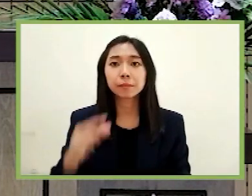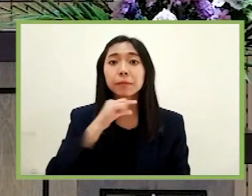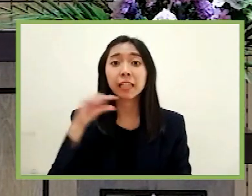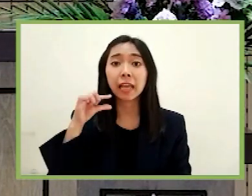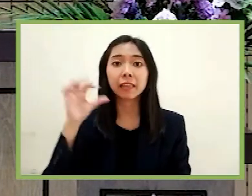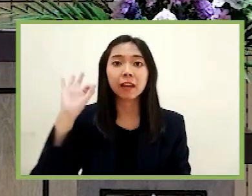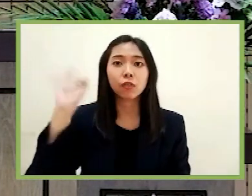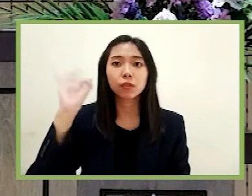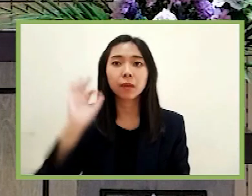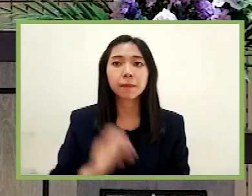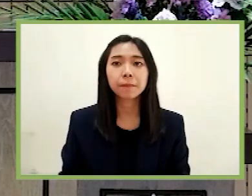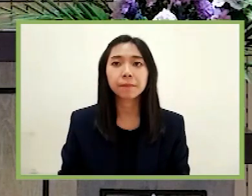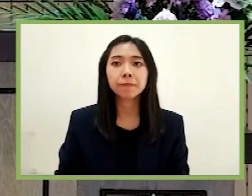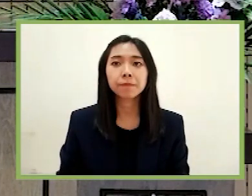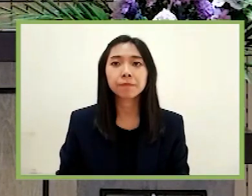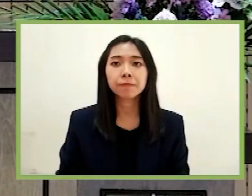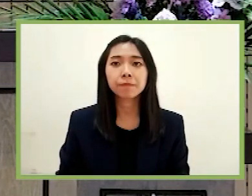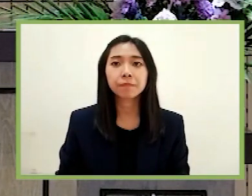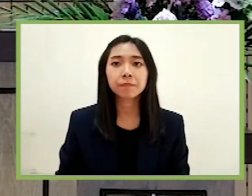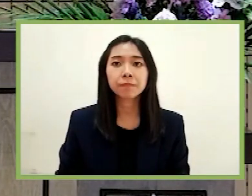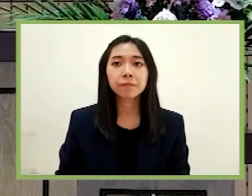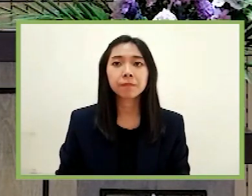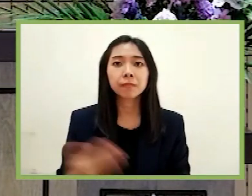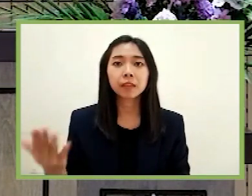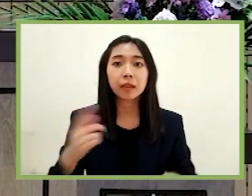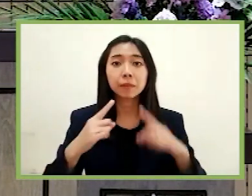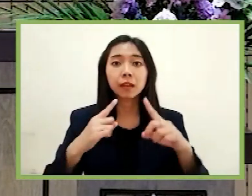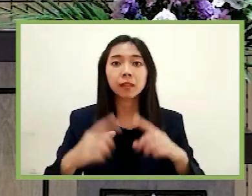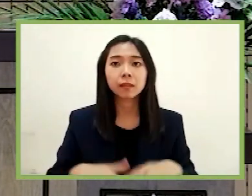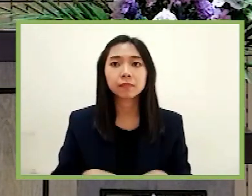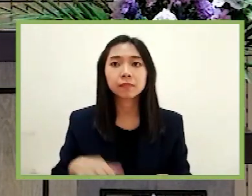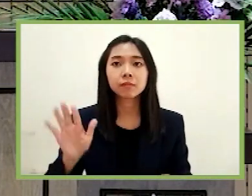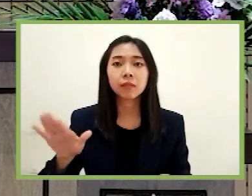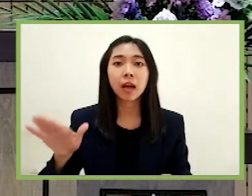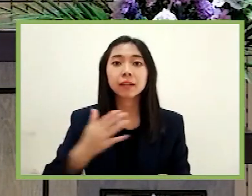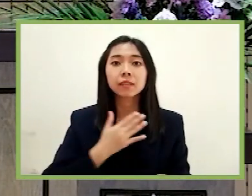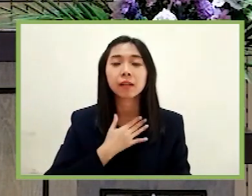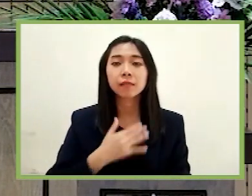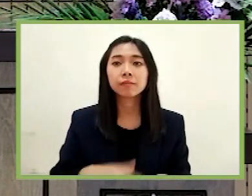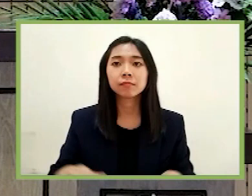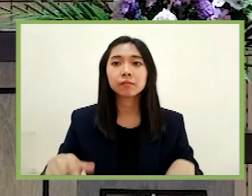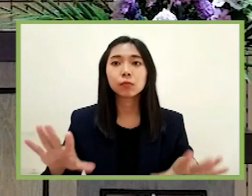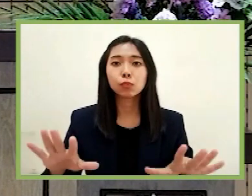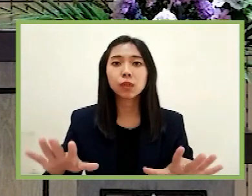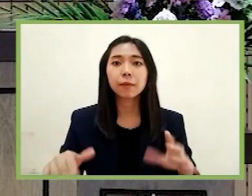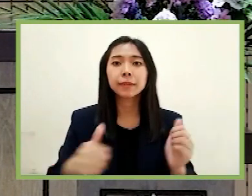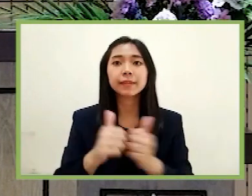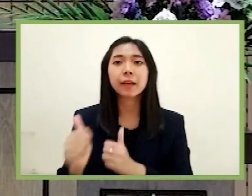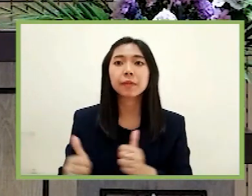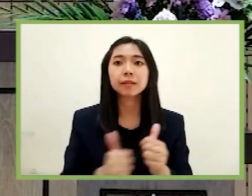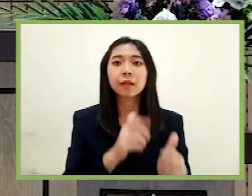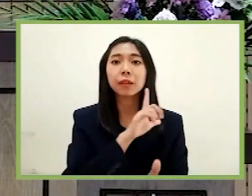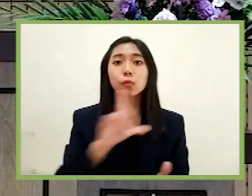berkhotbah dan dia mengatakan bahwa adik saya itu sudah bersama